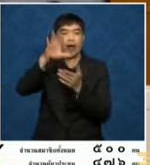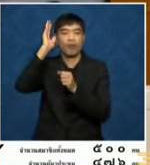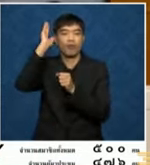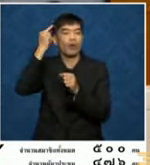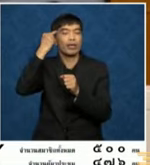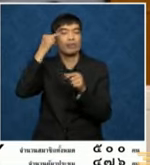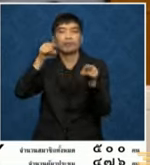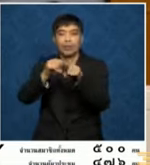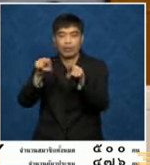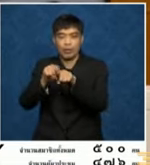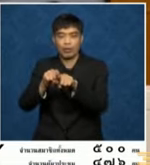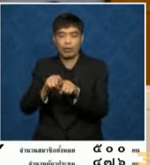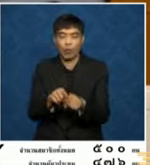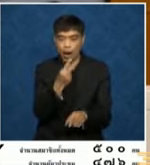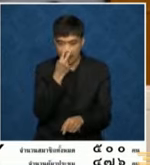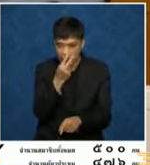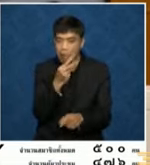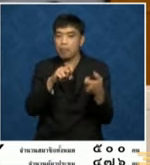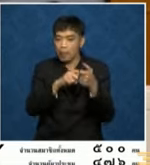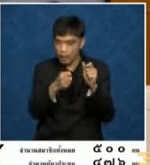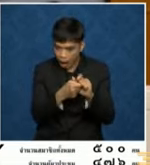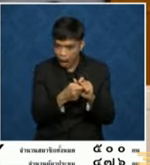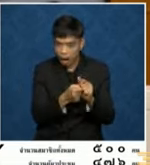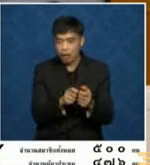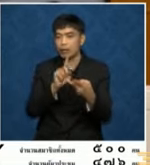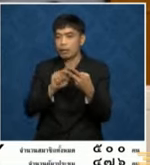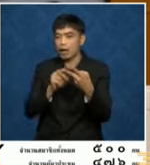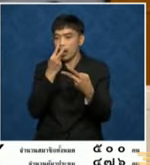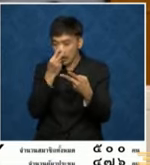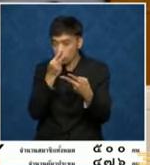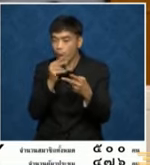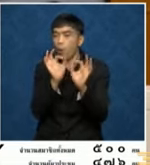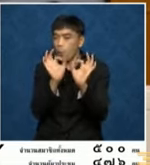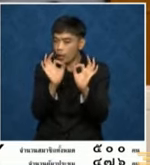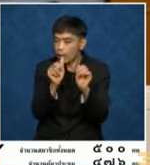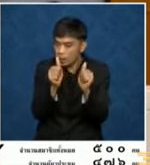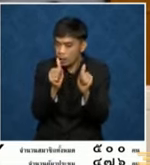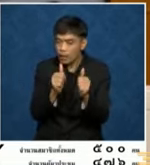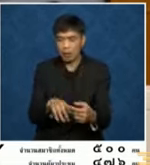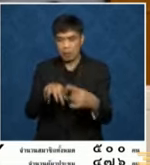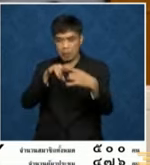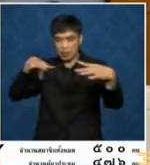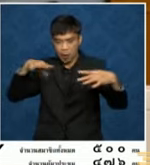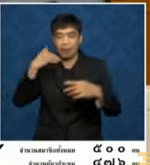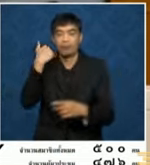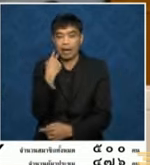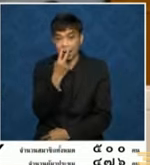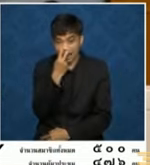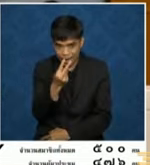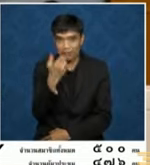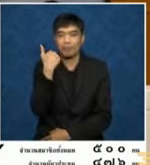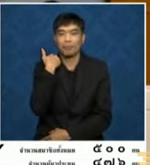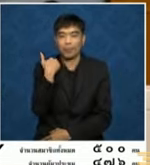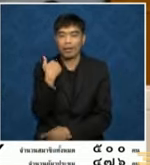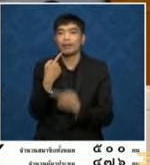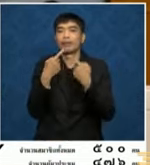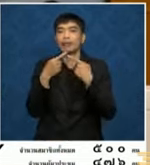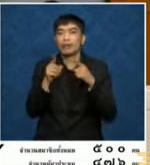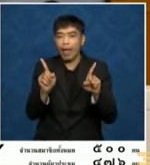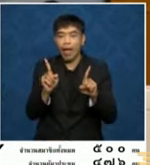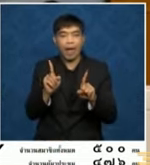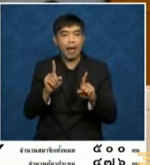เราเห็นความบกพร่องเห็นความครบถ้วนเห็นความไม่สอดคล้องมากมายครับแต่ในด้วยข้อจำกัดด้ว